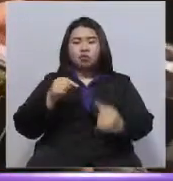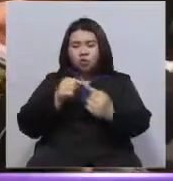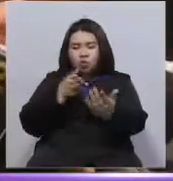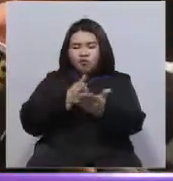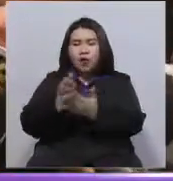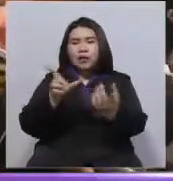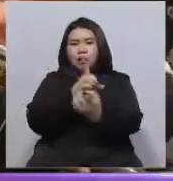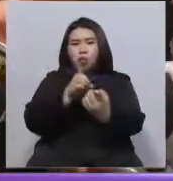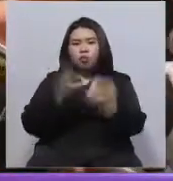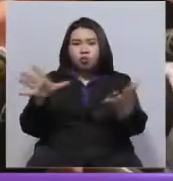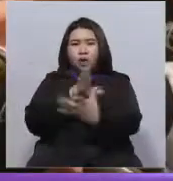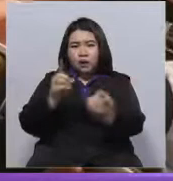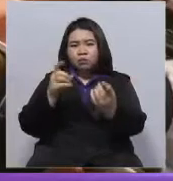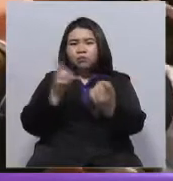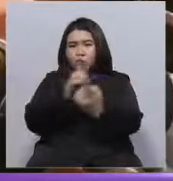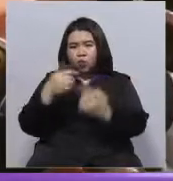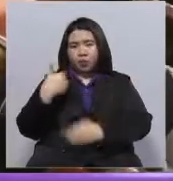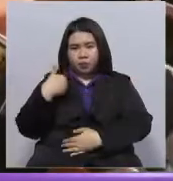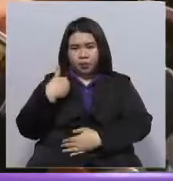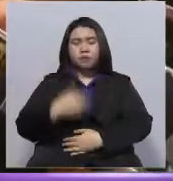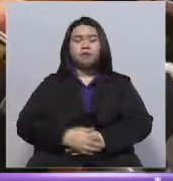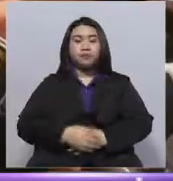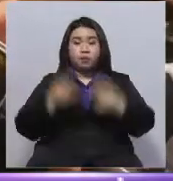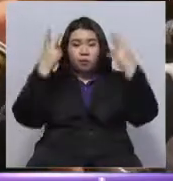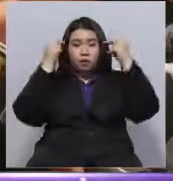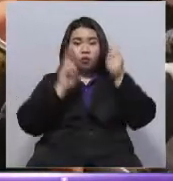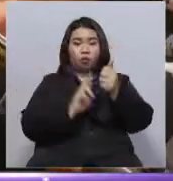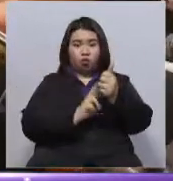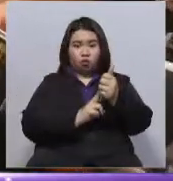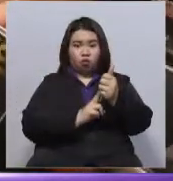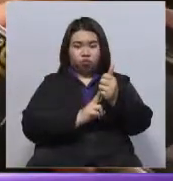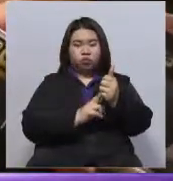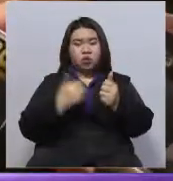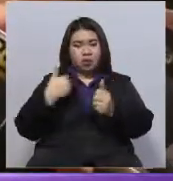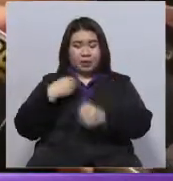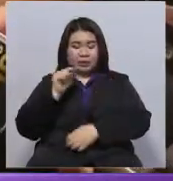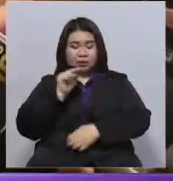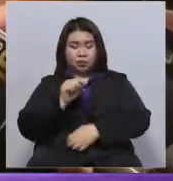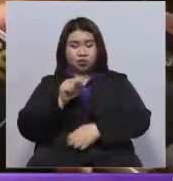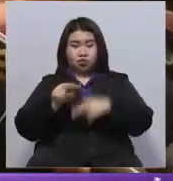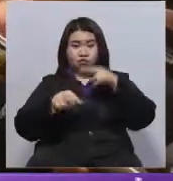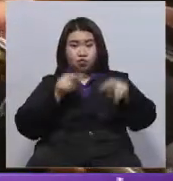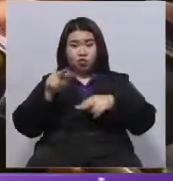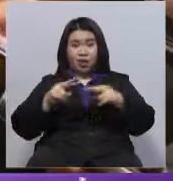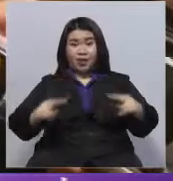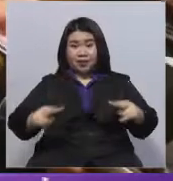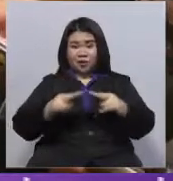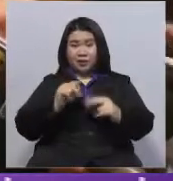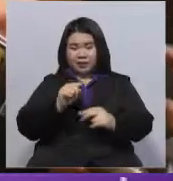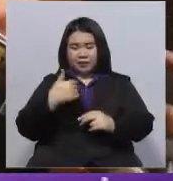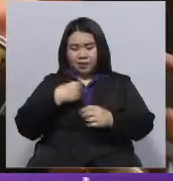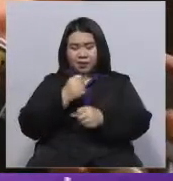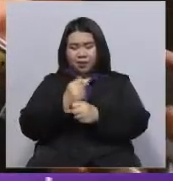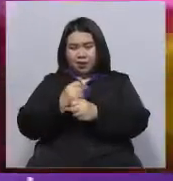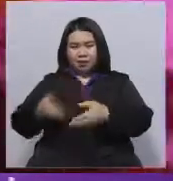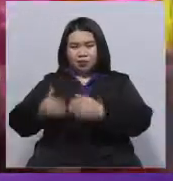คมและวัฒนธรรมโดยนายวิษณุเครืองามรองนายกรัฐมนตรีที่กำกับดูแลกระทรวงวัฒนธรรมแต่งตั้งคณะกรรมการ